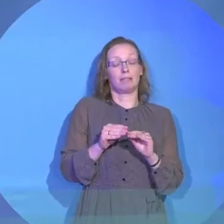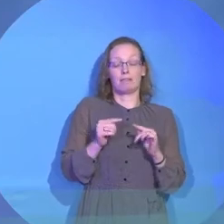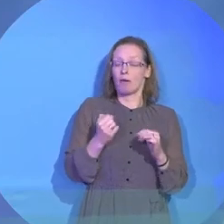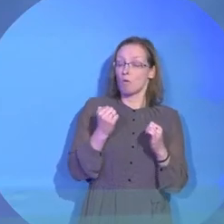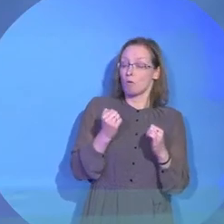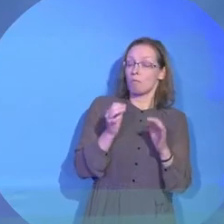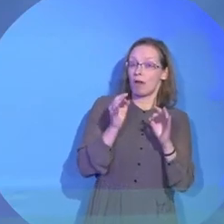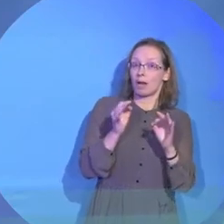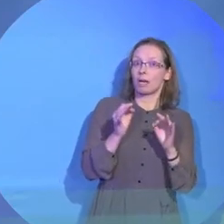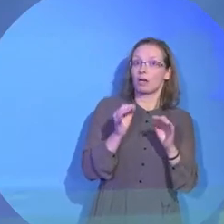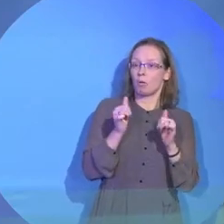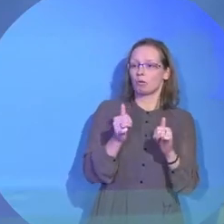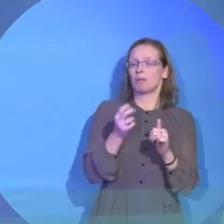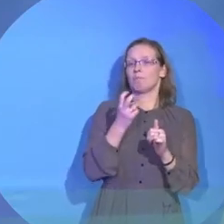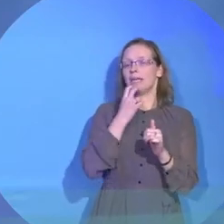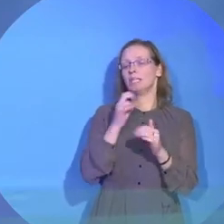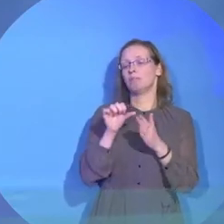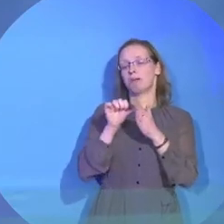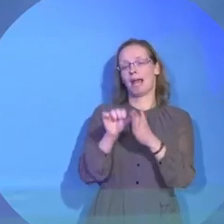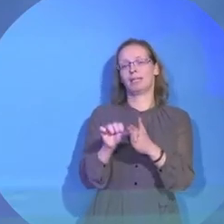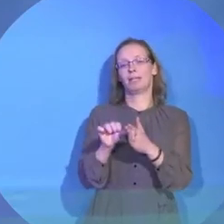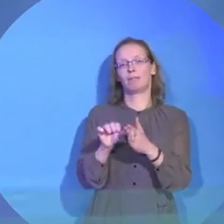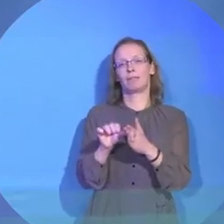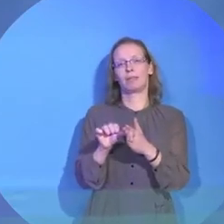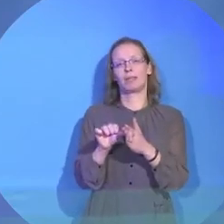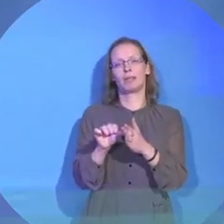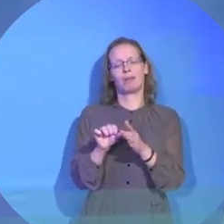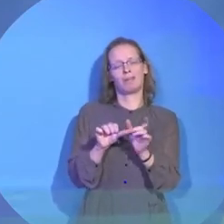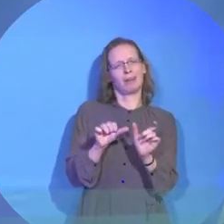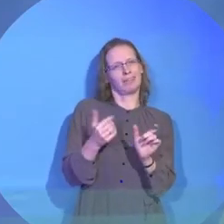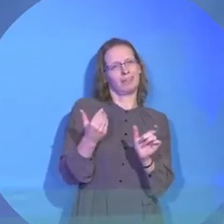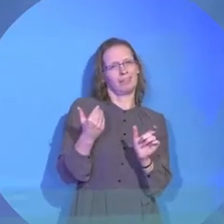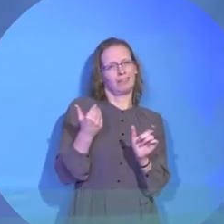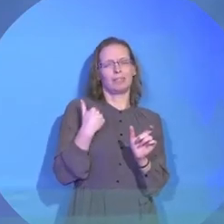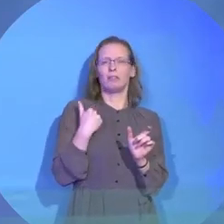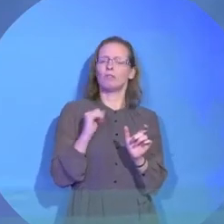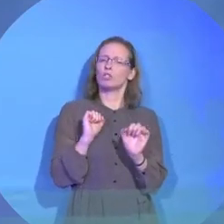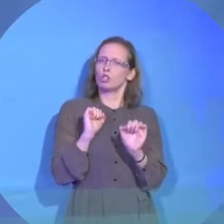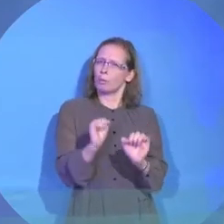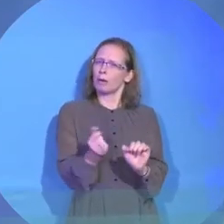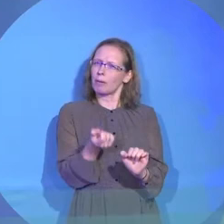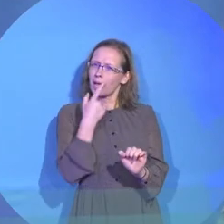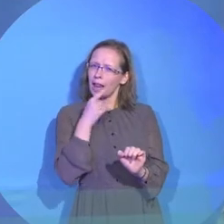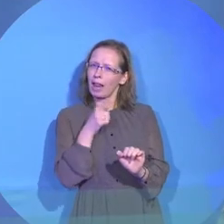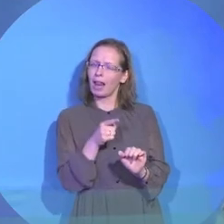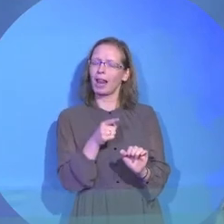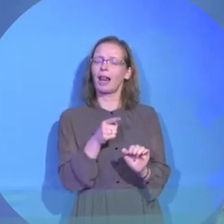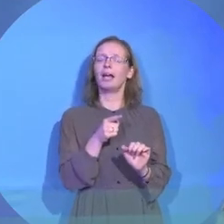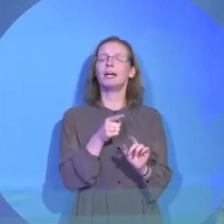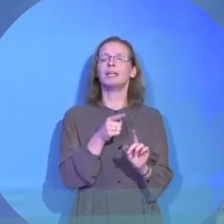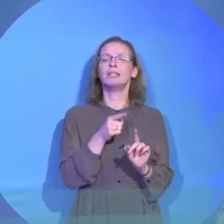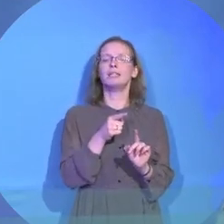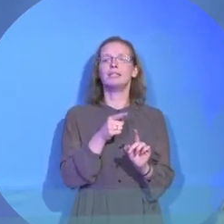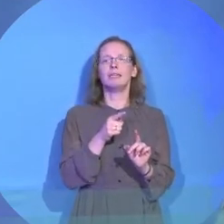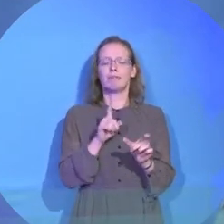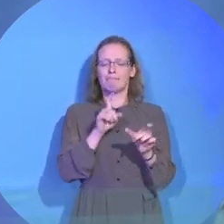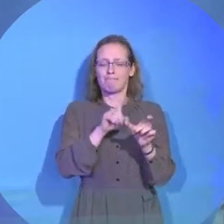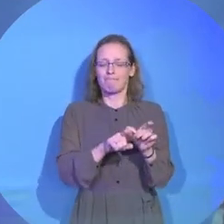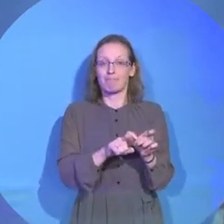begeleiding plaatsvindt. Ja. Maar om nog even in te gaan ook op dit fragment van de stopper, wat mij daarin ook treft, is dat vrouwen